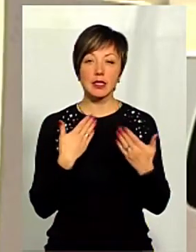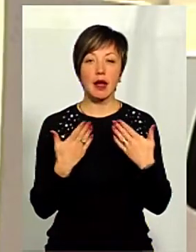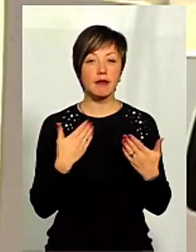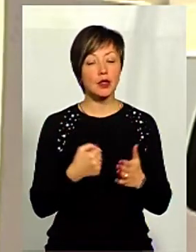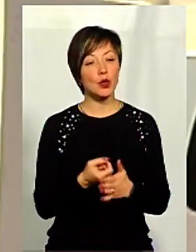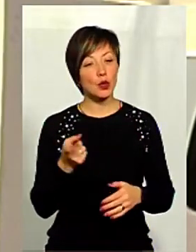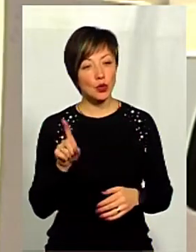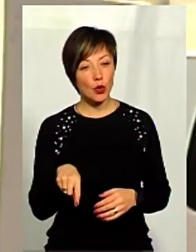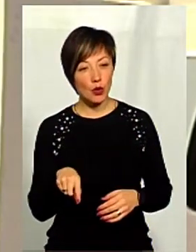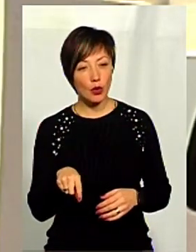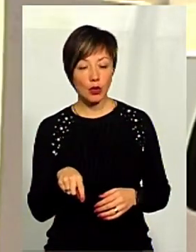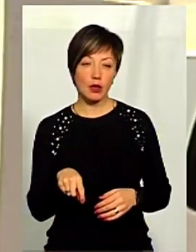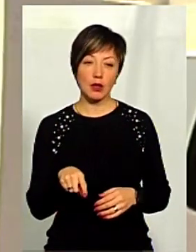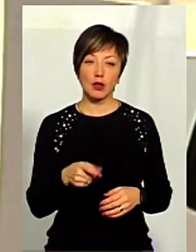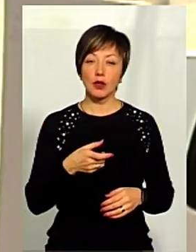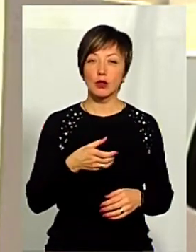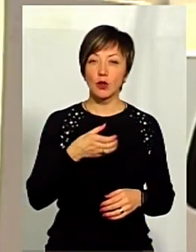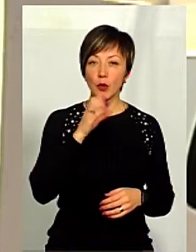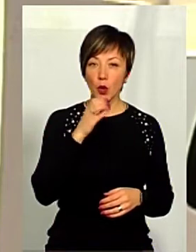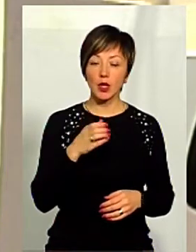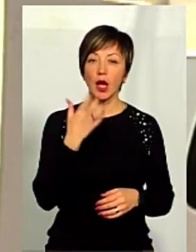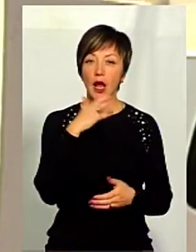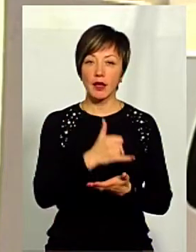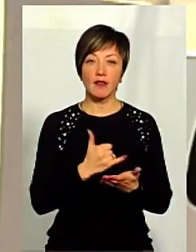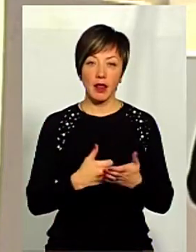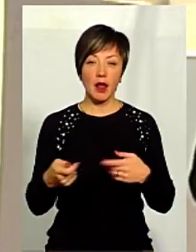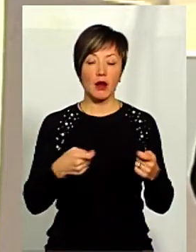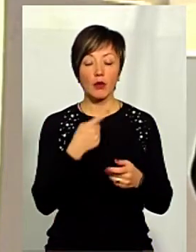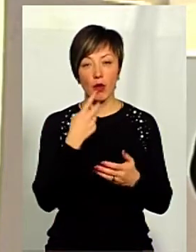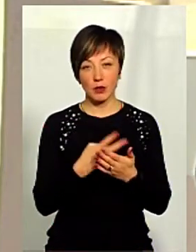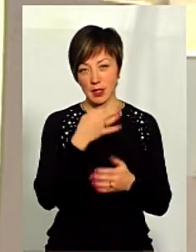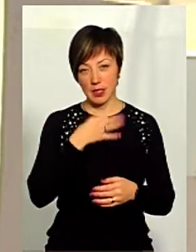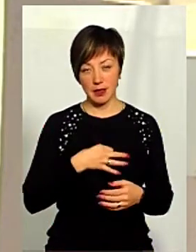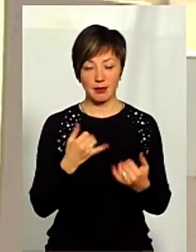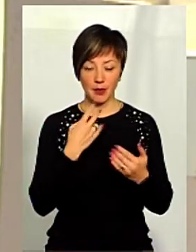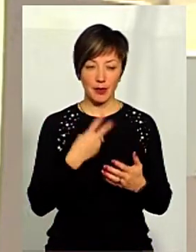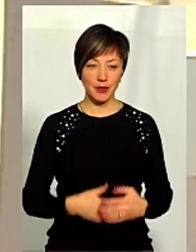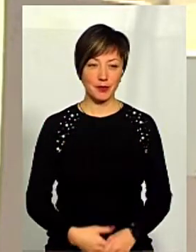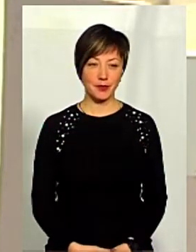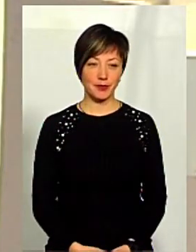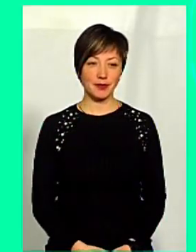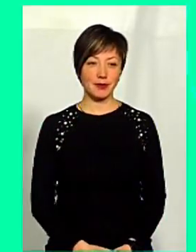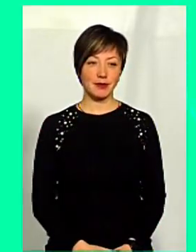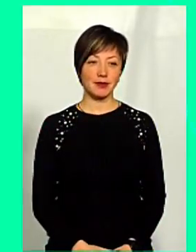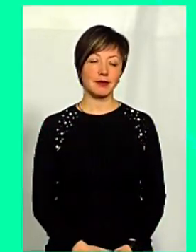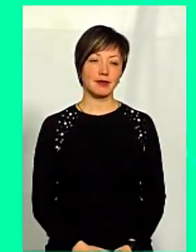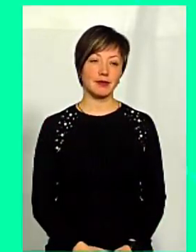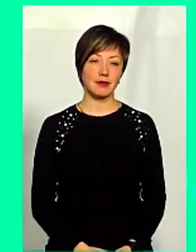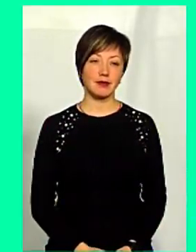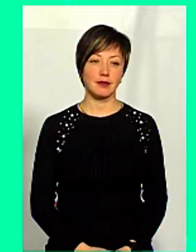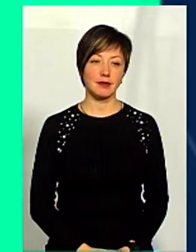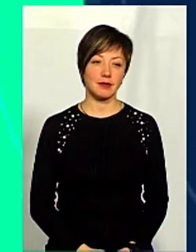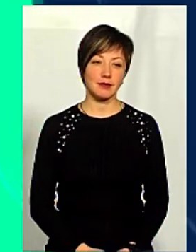ставлення до того, що пройдуть глінтвейни на Різдвяному ярмарку. І от що вони нам сказали зараз на екрані.